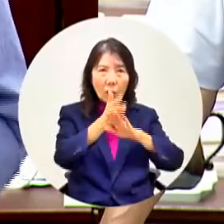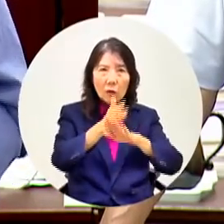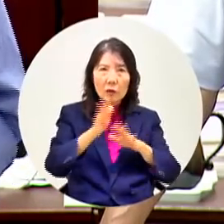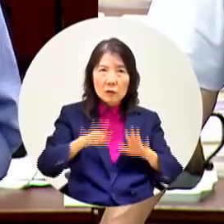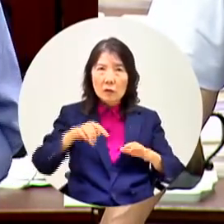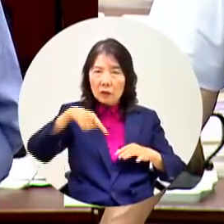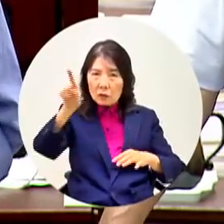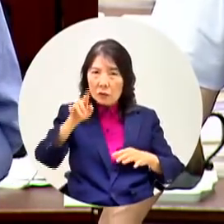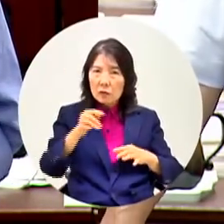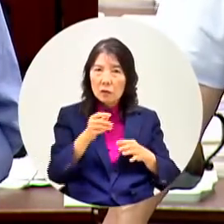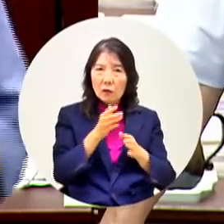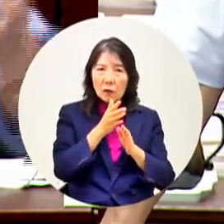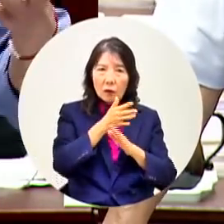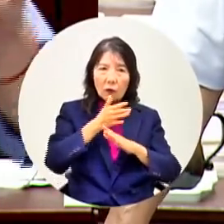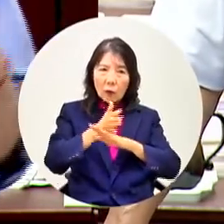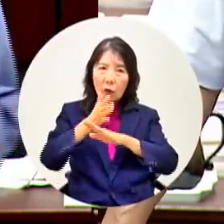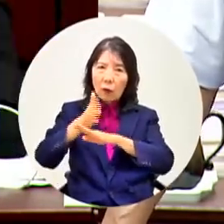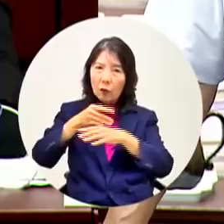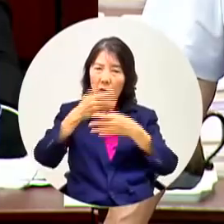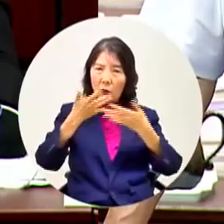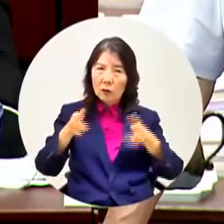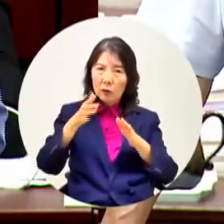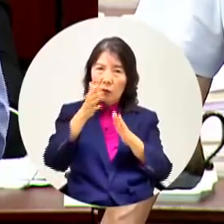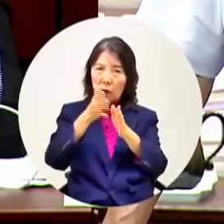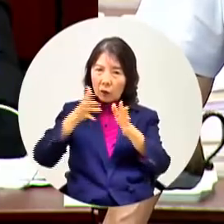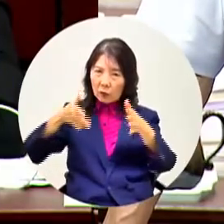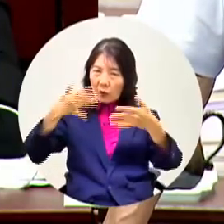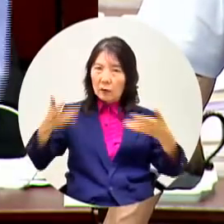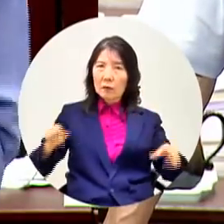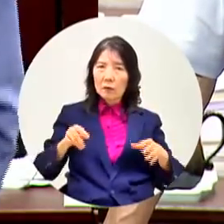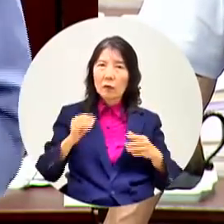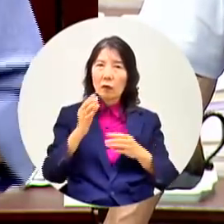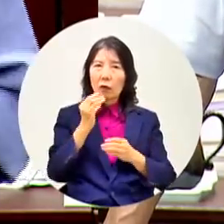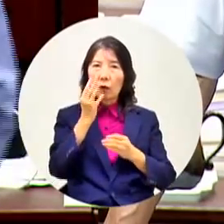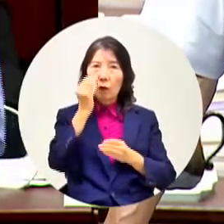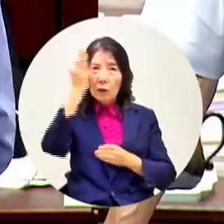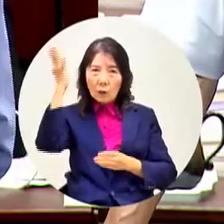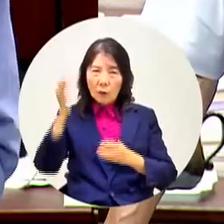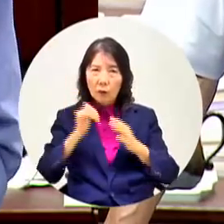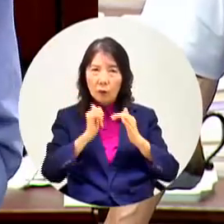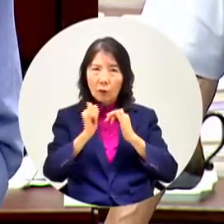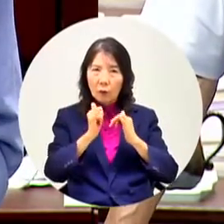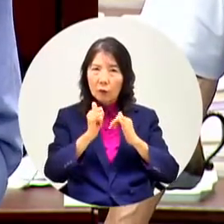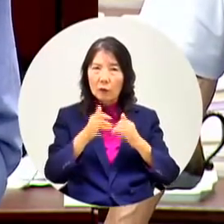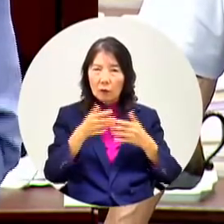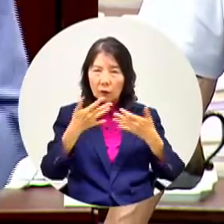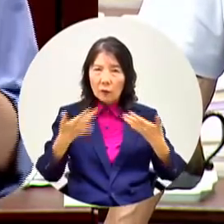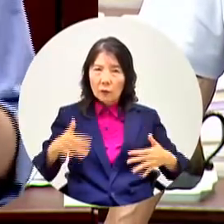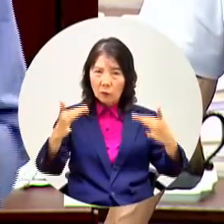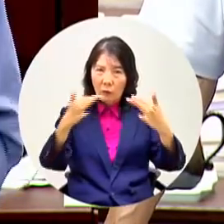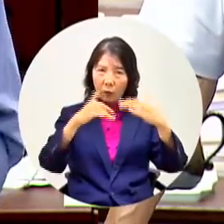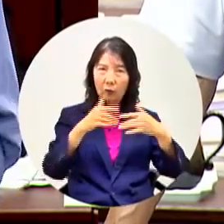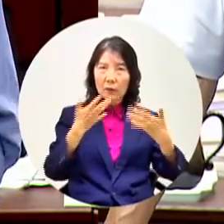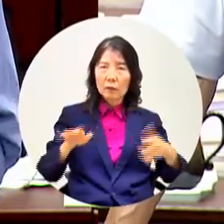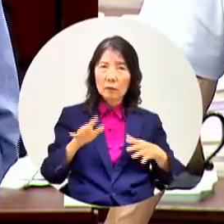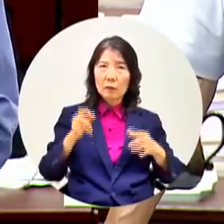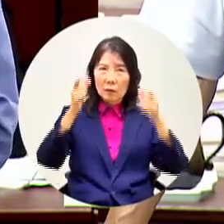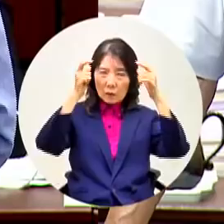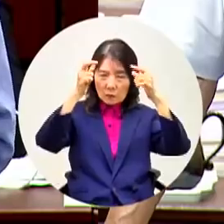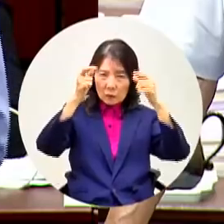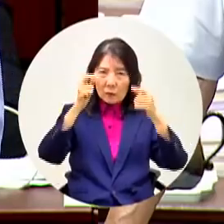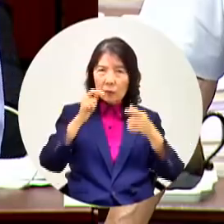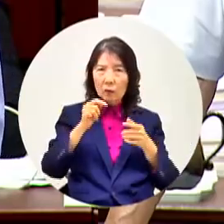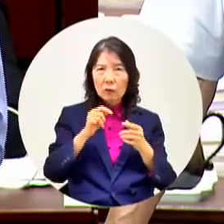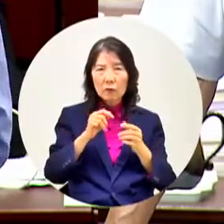车，20辆都在那个地方，观光客越来越多，所以我觉得高雄充满了机会，真的是充满了希望，